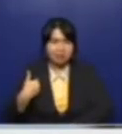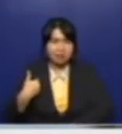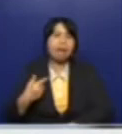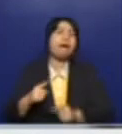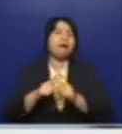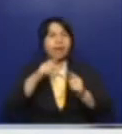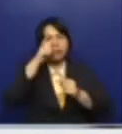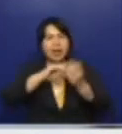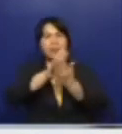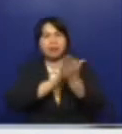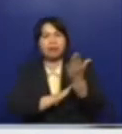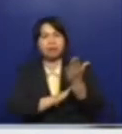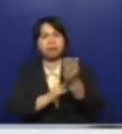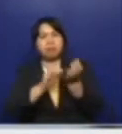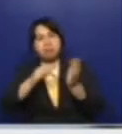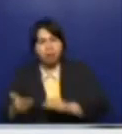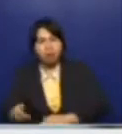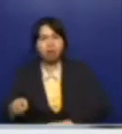ประเทศพัง